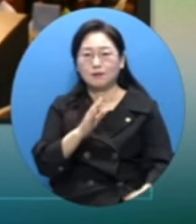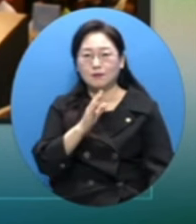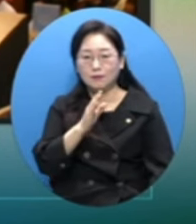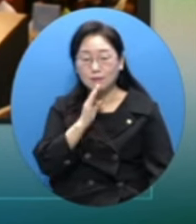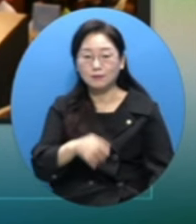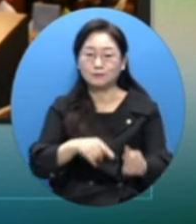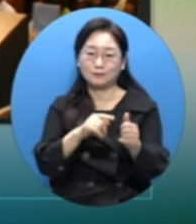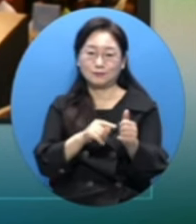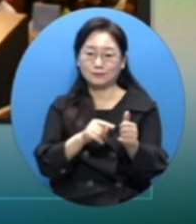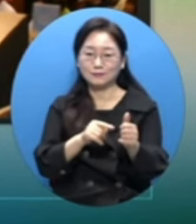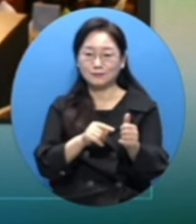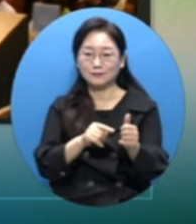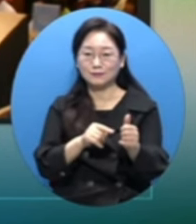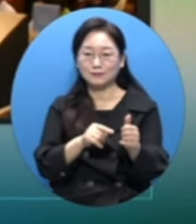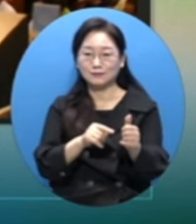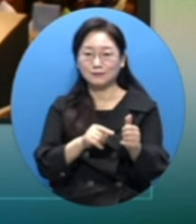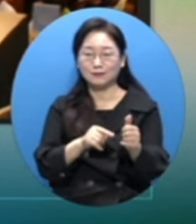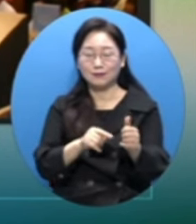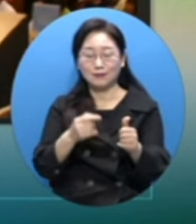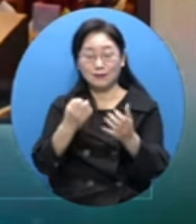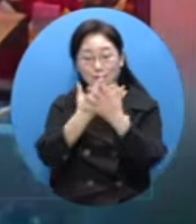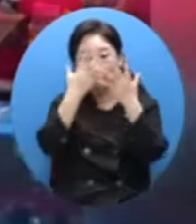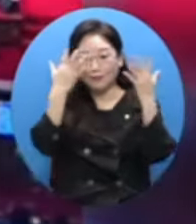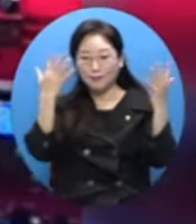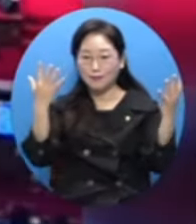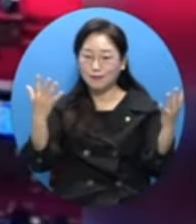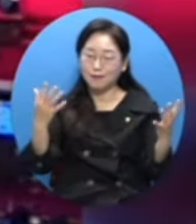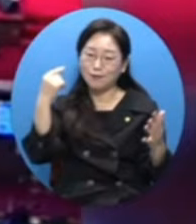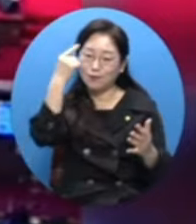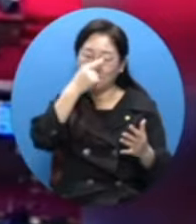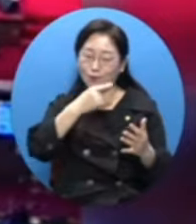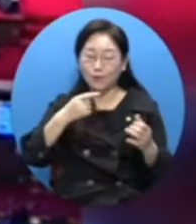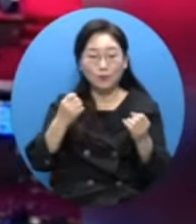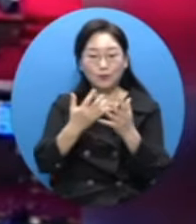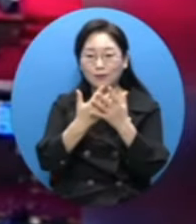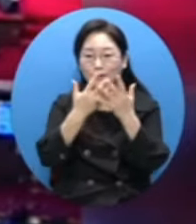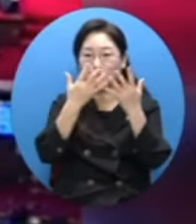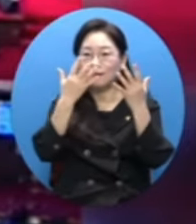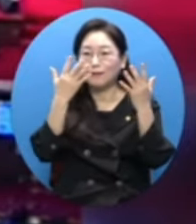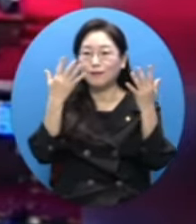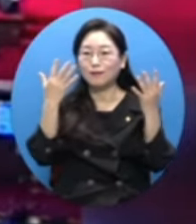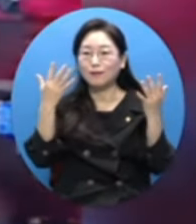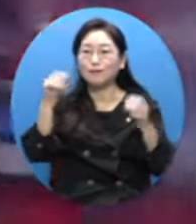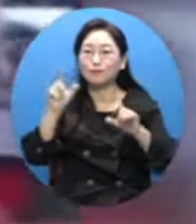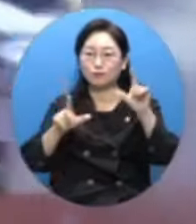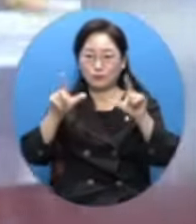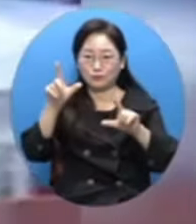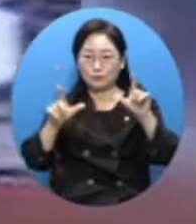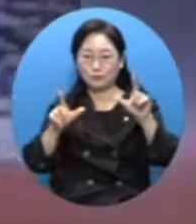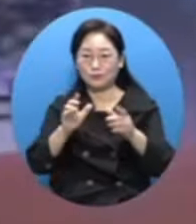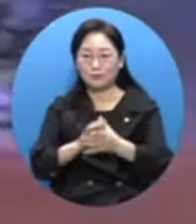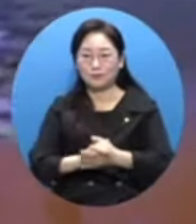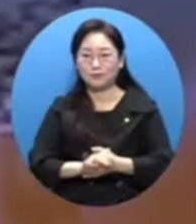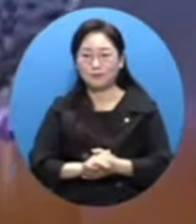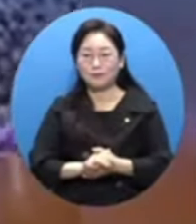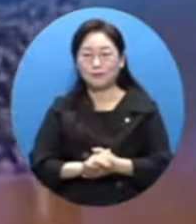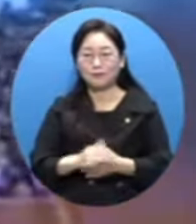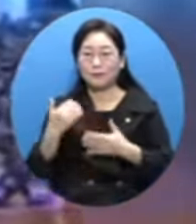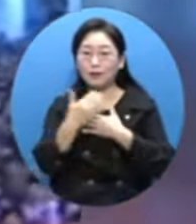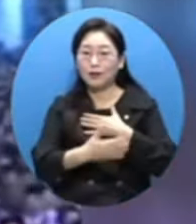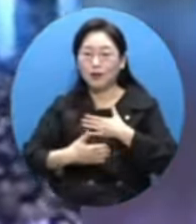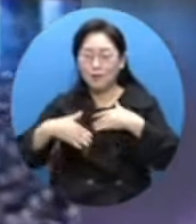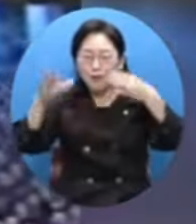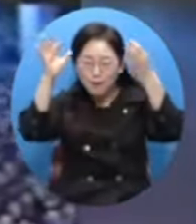이분이 밝고 환한지, 얼굴 밝고 환한지 모습인지 모릅니다. 그냥 온몸에